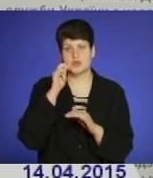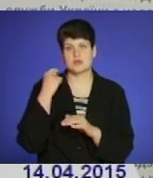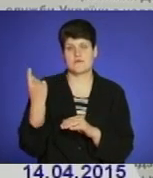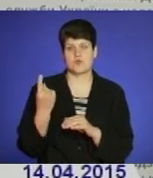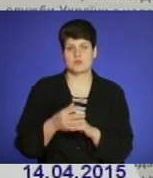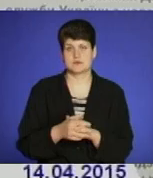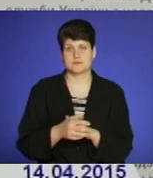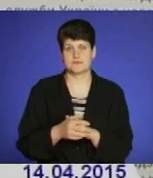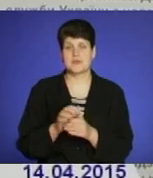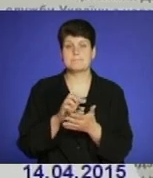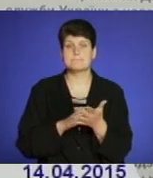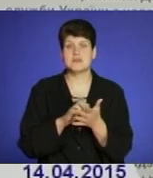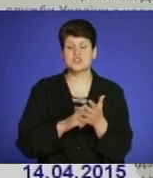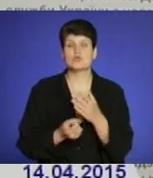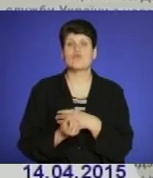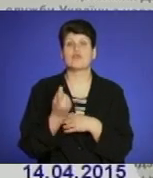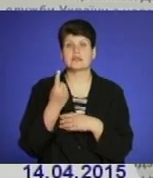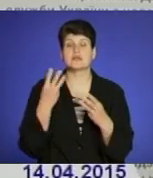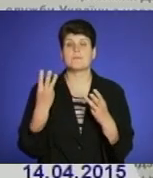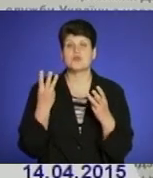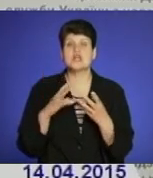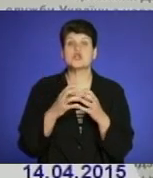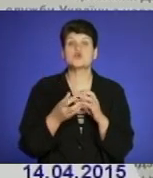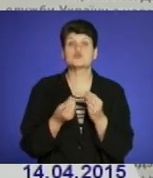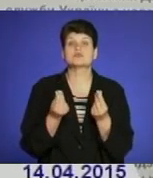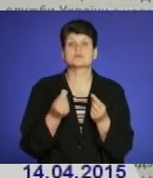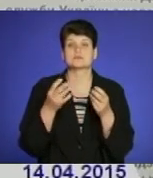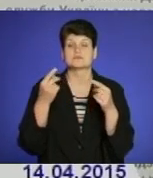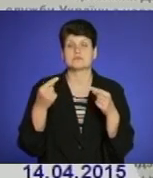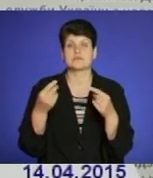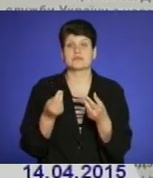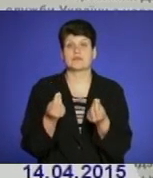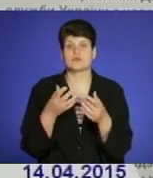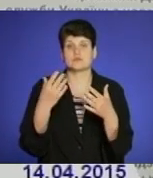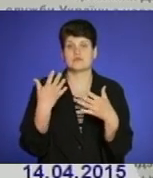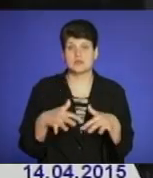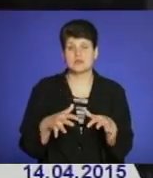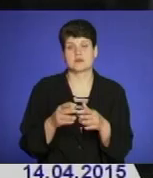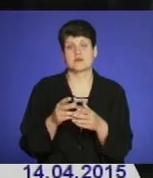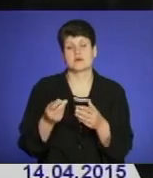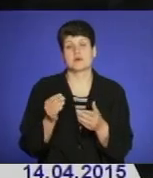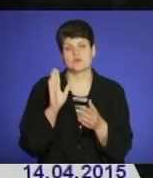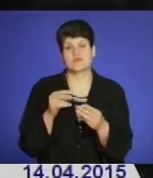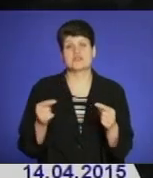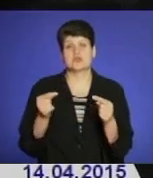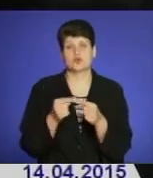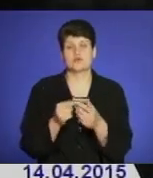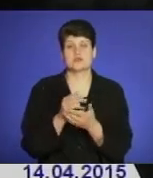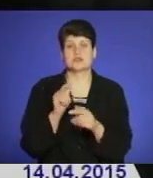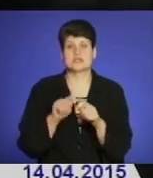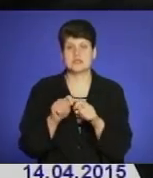області. Причину виникнення пожежі та суму завданих збитків встановлює слідча група. Наступного дня у понеділок